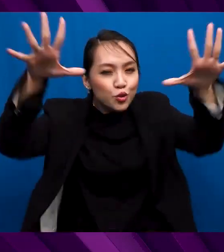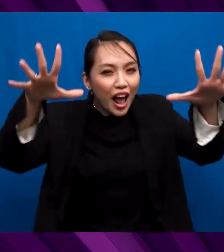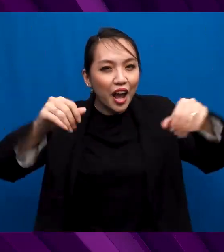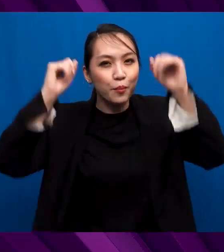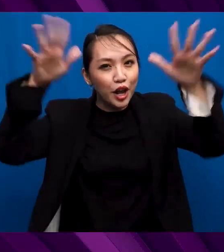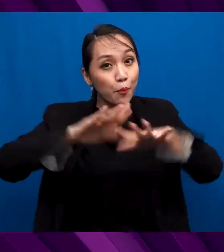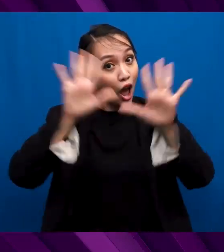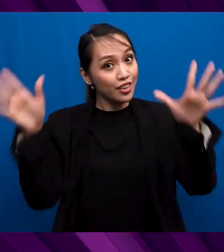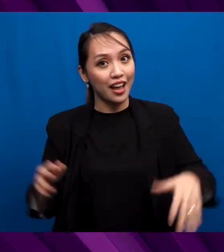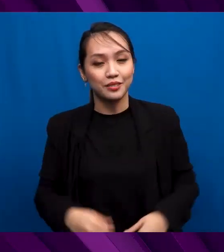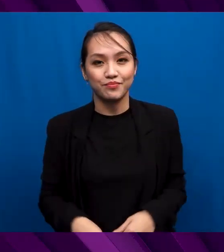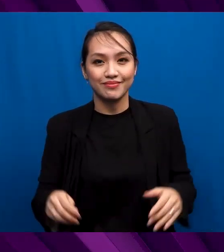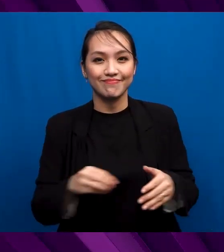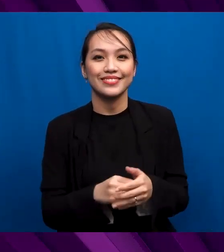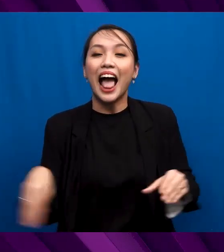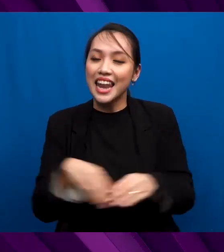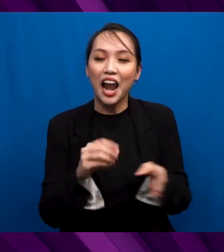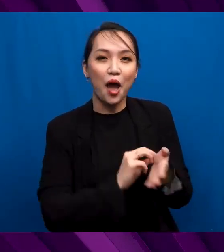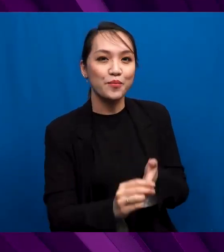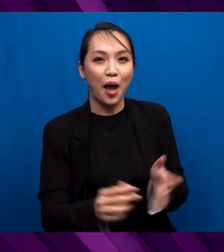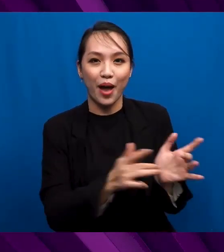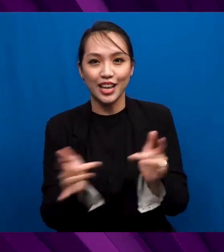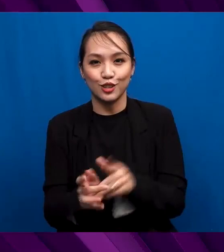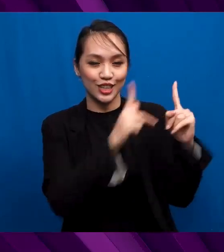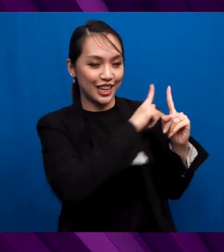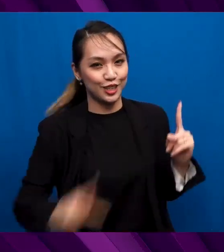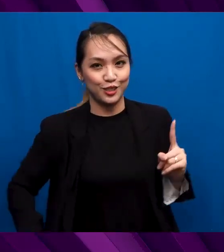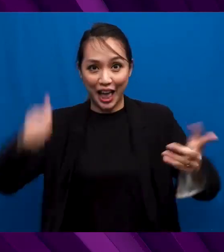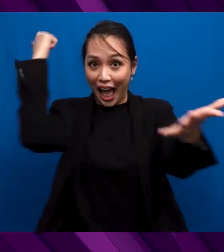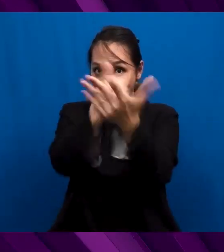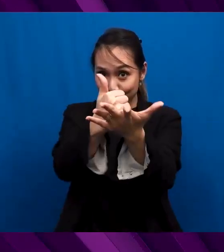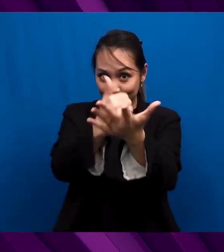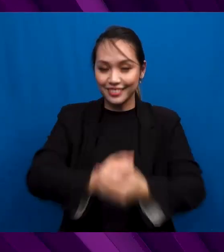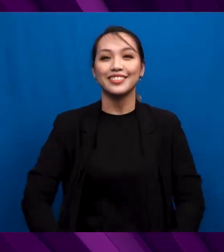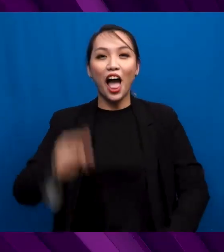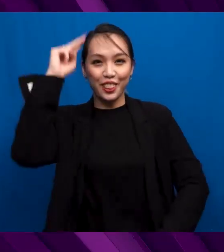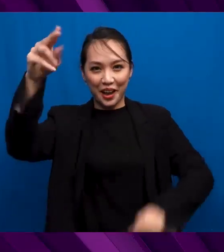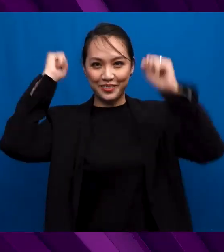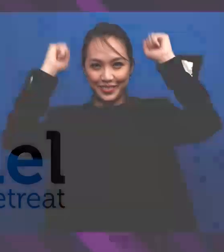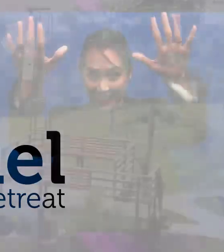dalam nama Tuhan Yesus Kristus. Haleluya. Amin. God bless you.